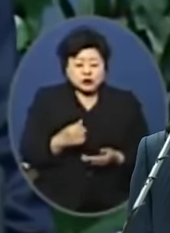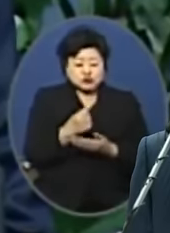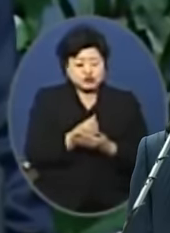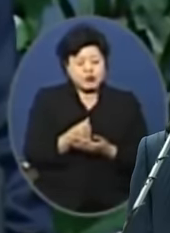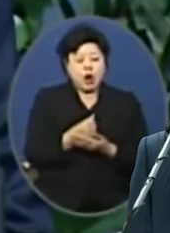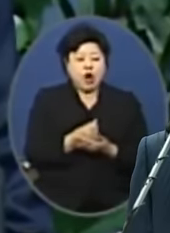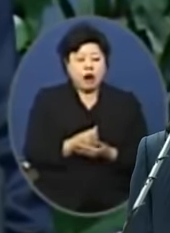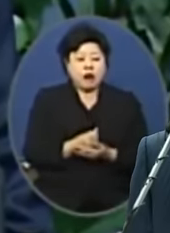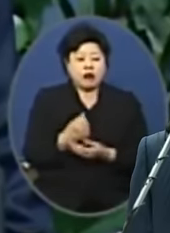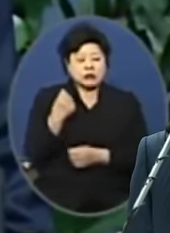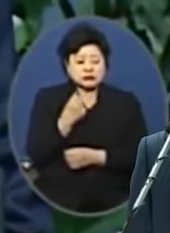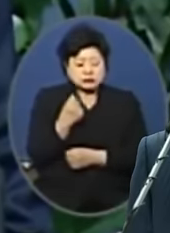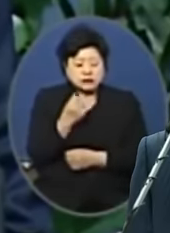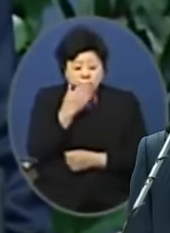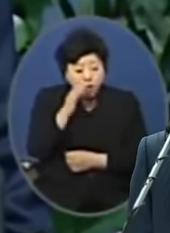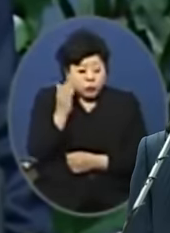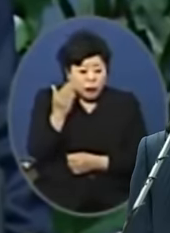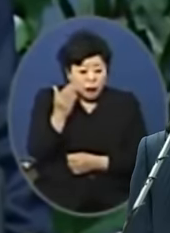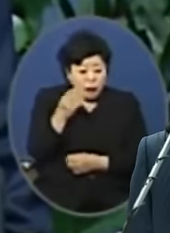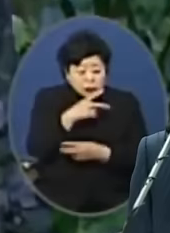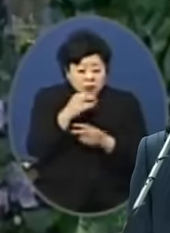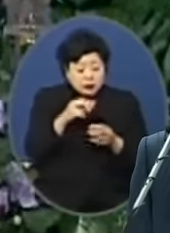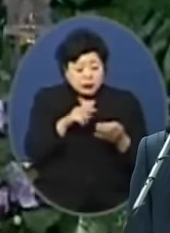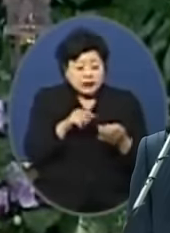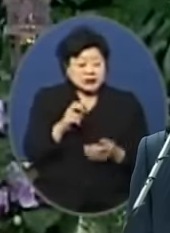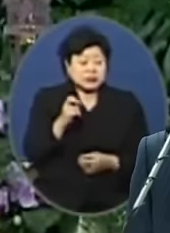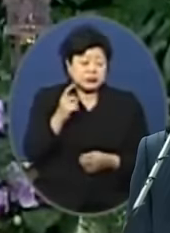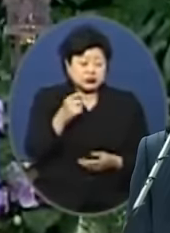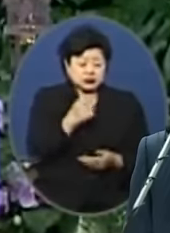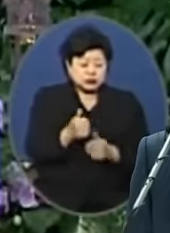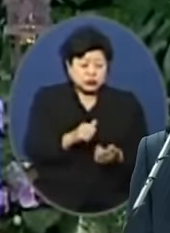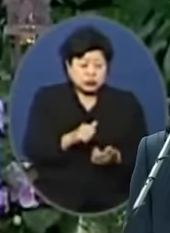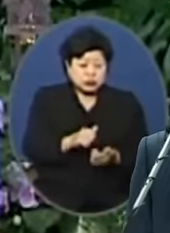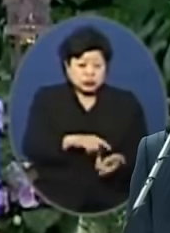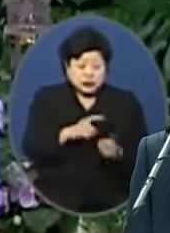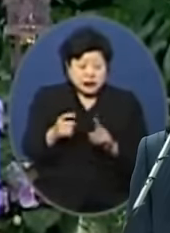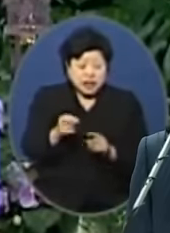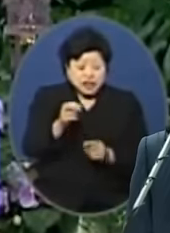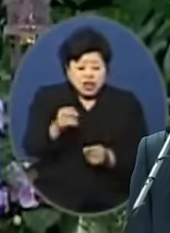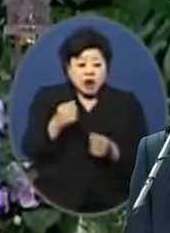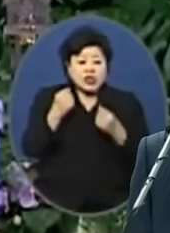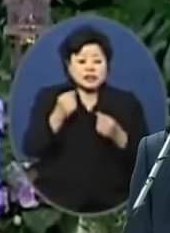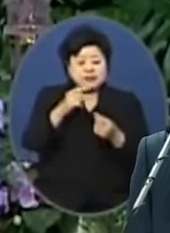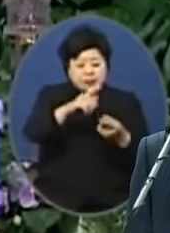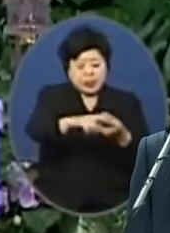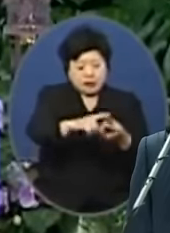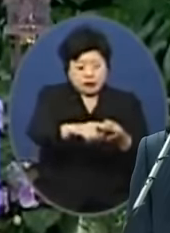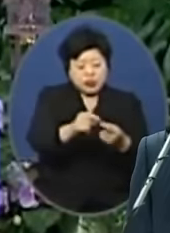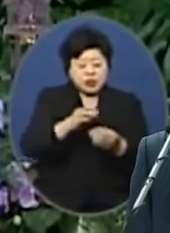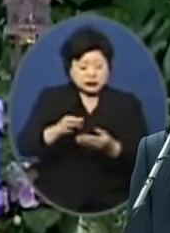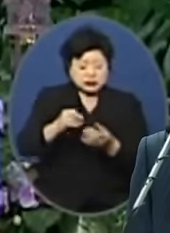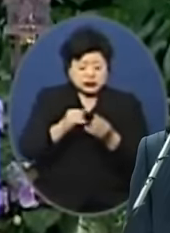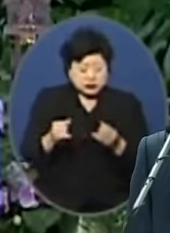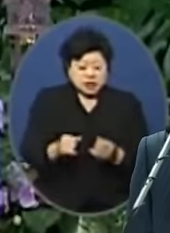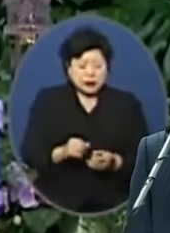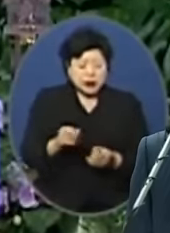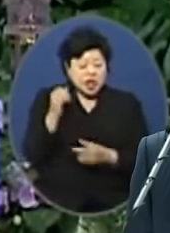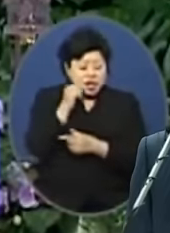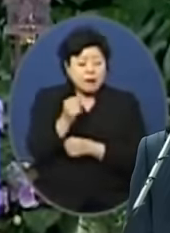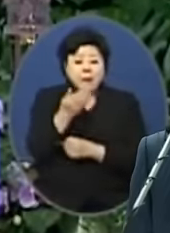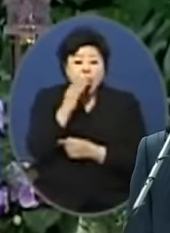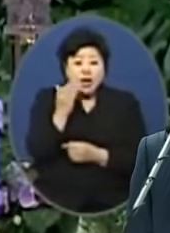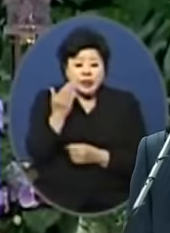운명을 좌우해 간다는 것입니다. 잠언서 18장 21절에 죽고 사는 것이 혀의 힘에 달렸나니 혀를 쓰기 좋아하는 자는 혀의 열매를